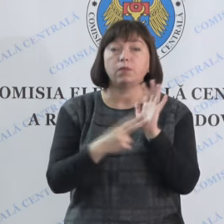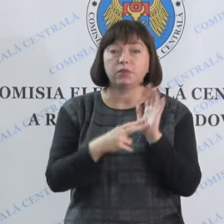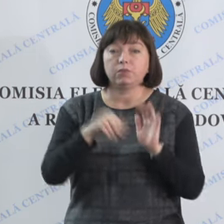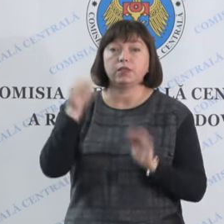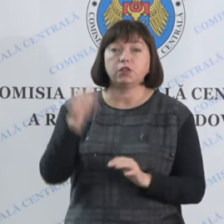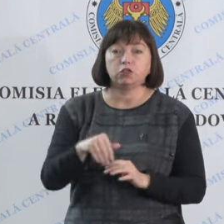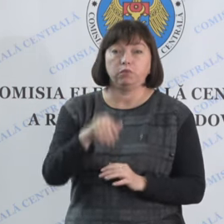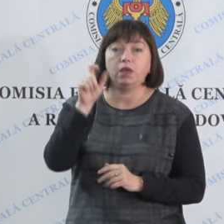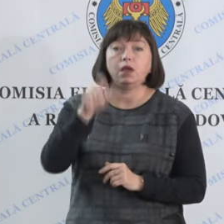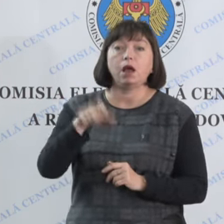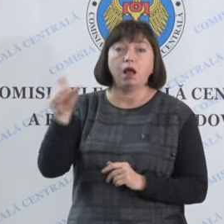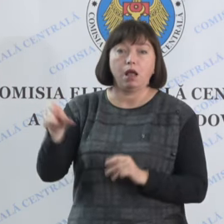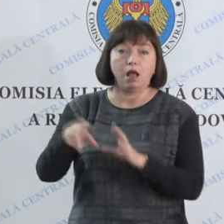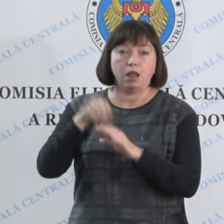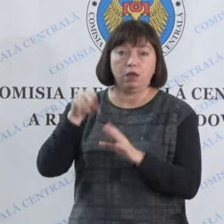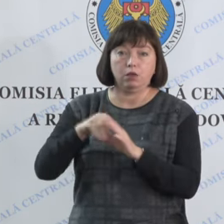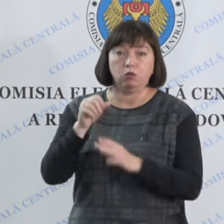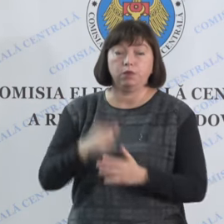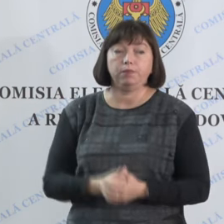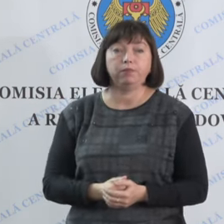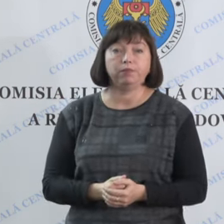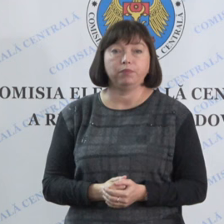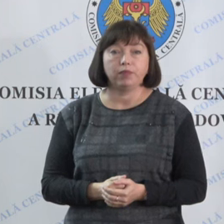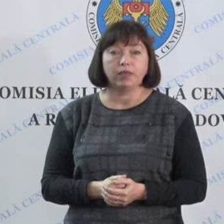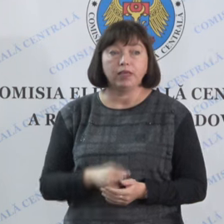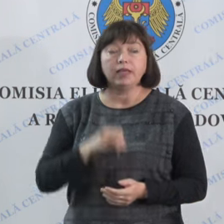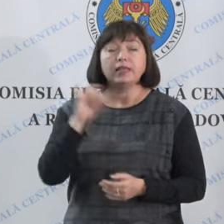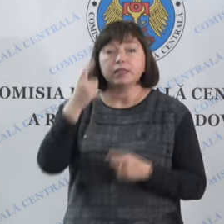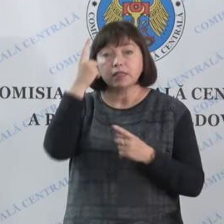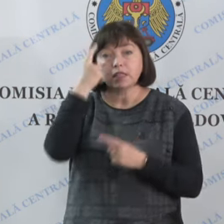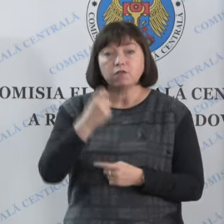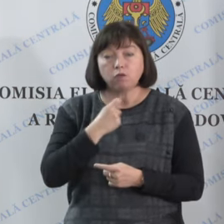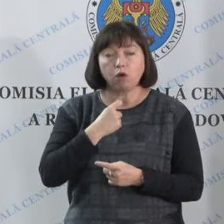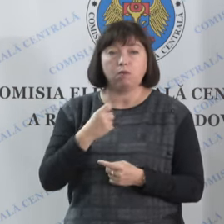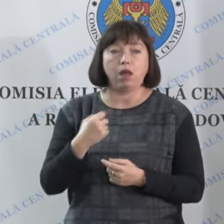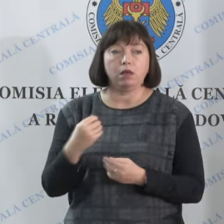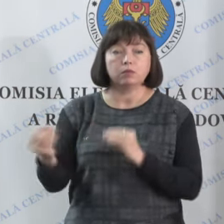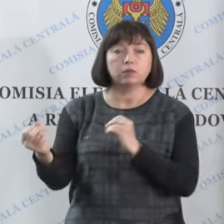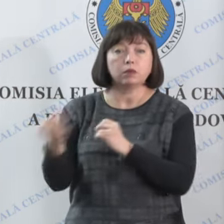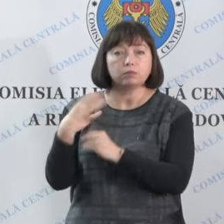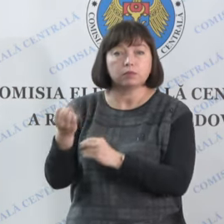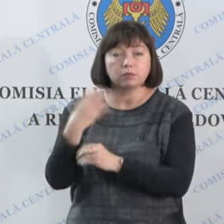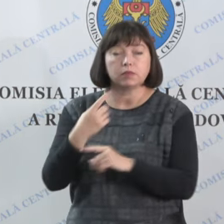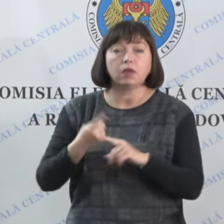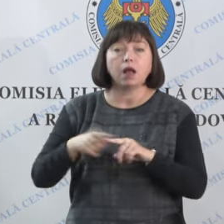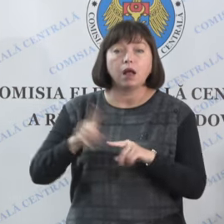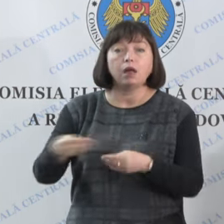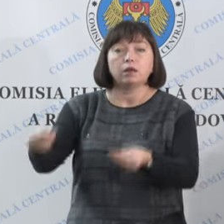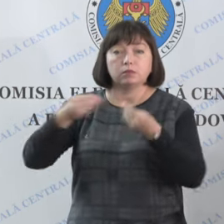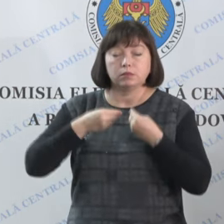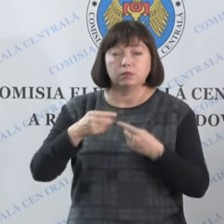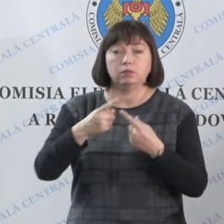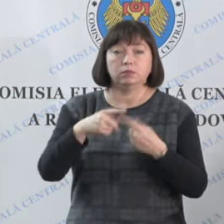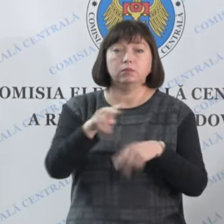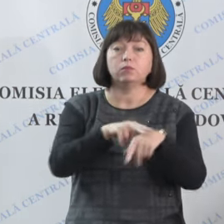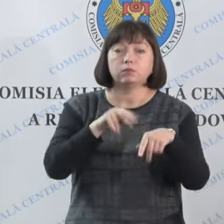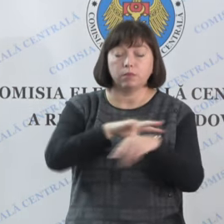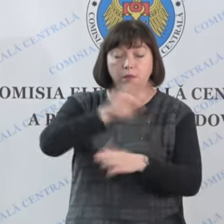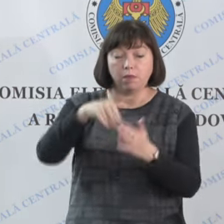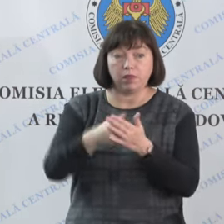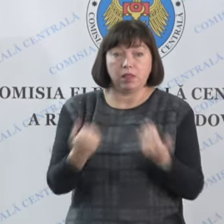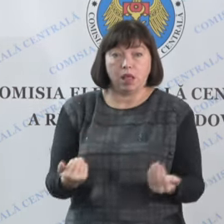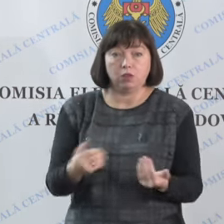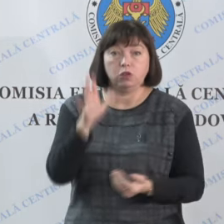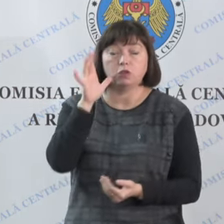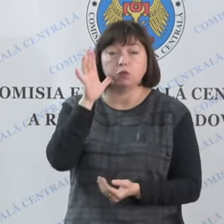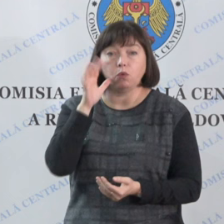717.000 de alegători. Din informațiile operative prezentate de organele de drept până la această